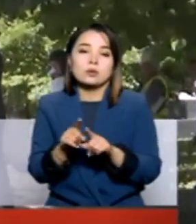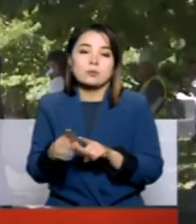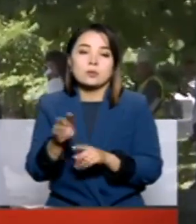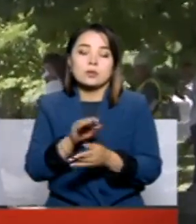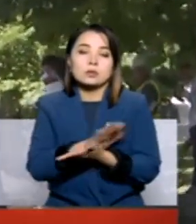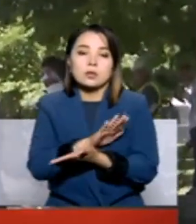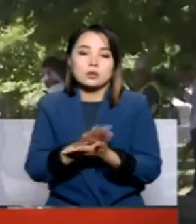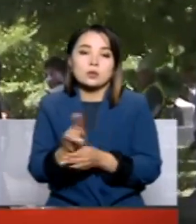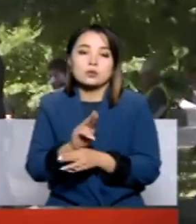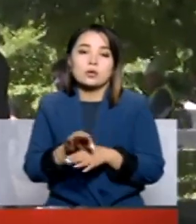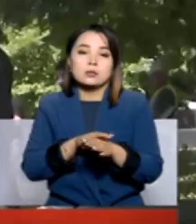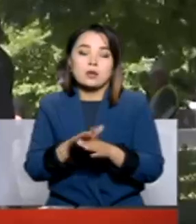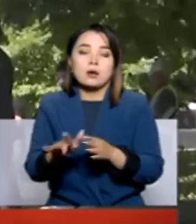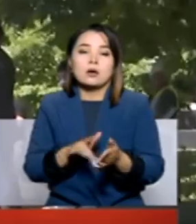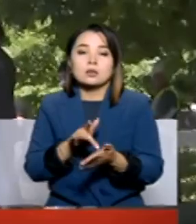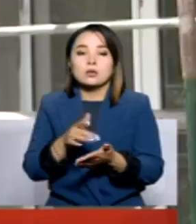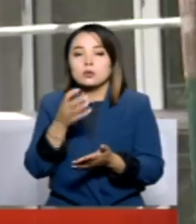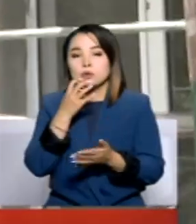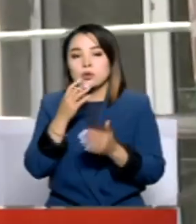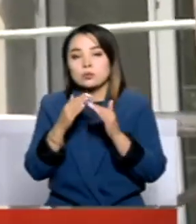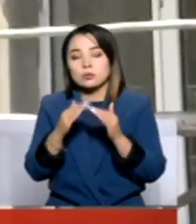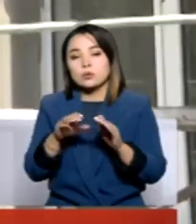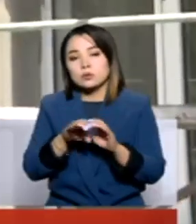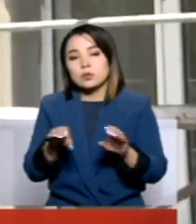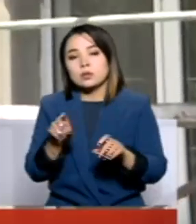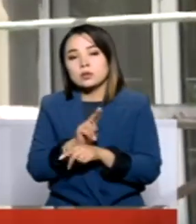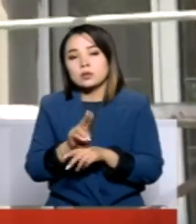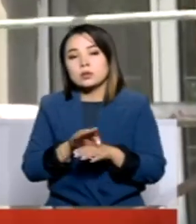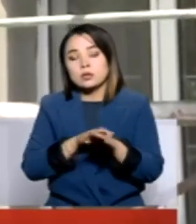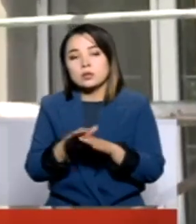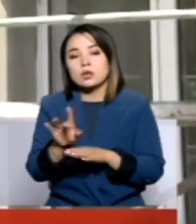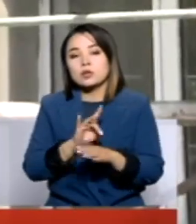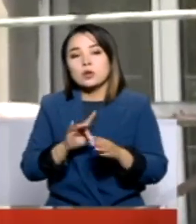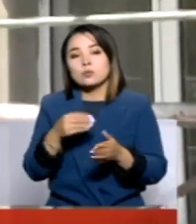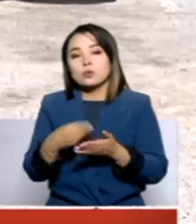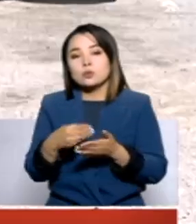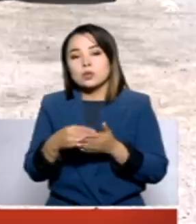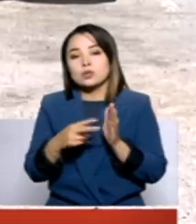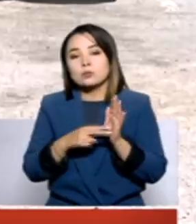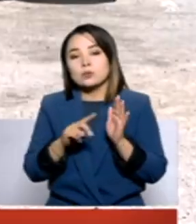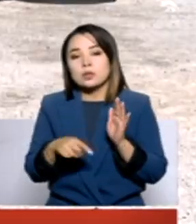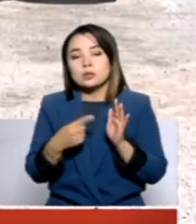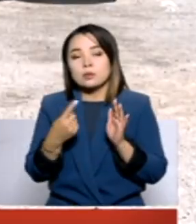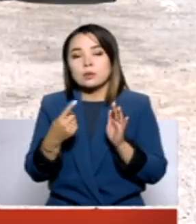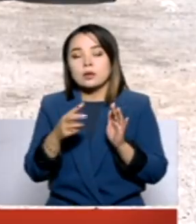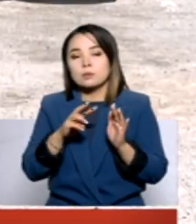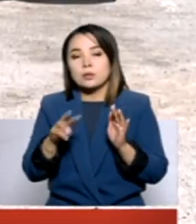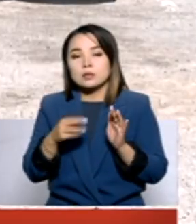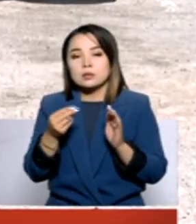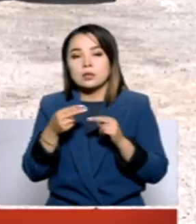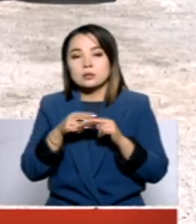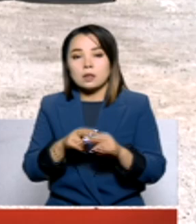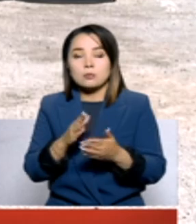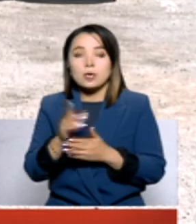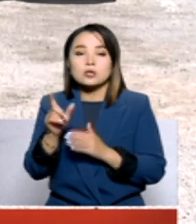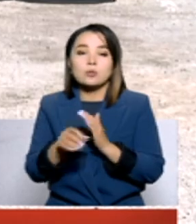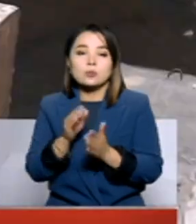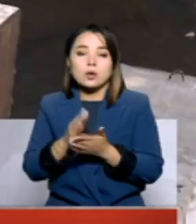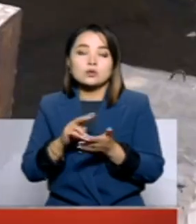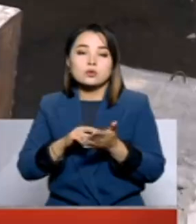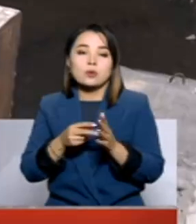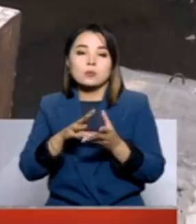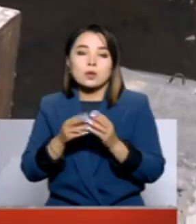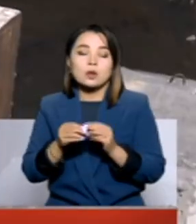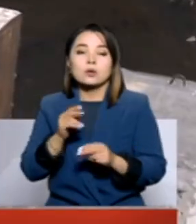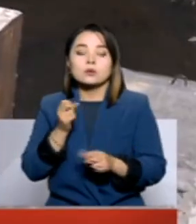тегін жөнделіп жатыр. Қаланың жылу құбыры да жөнделуде. Оған республикалық бюджеттен 7,1 миллиард теңге бөлінген. Депутат жобаны